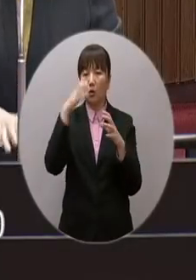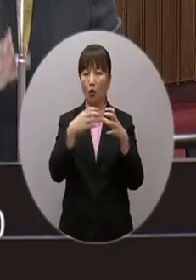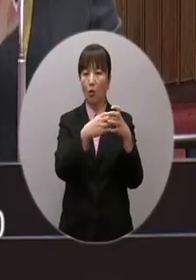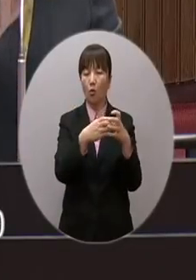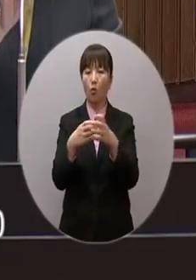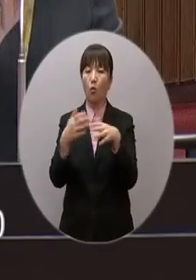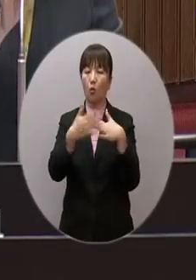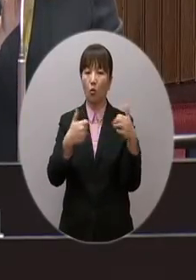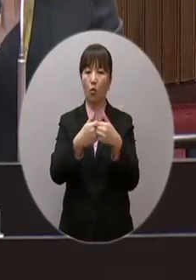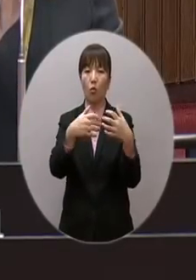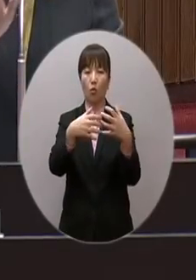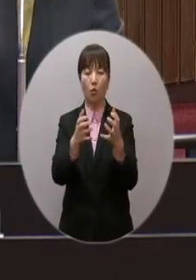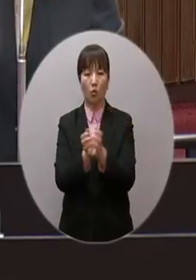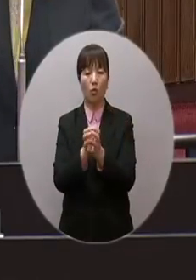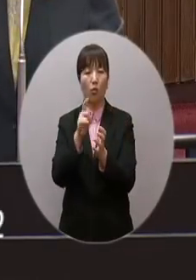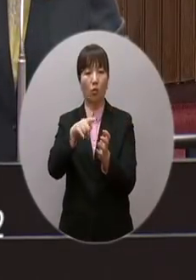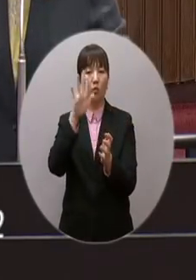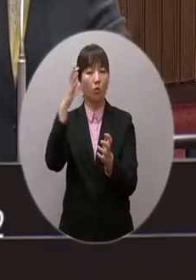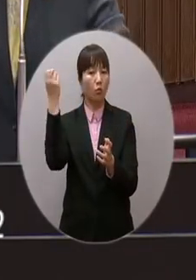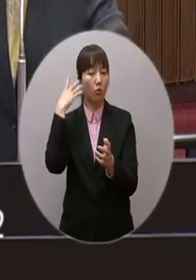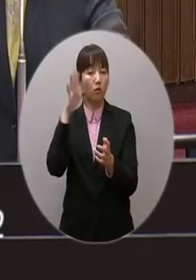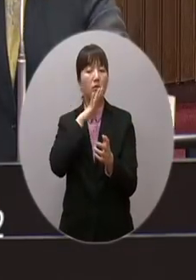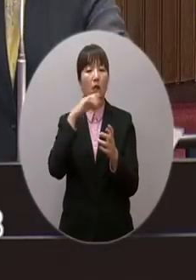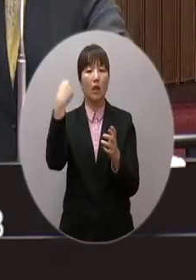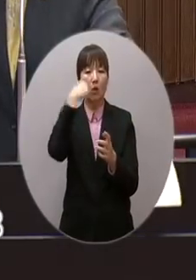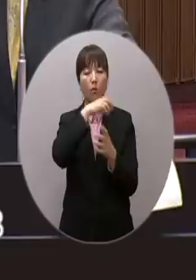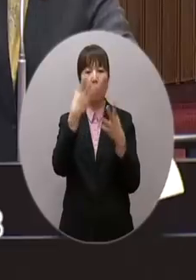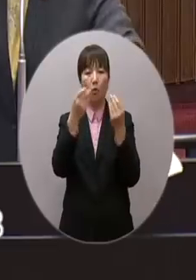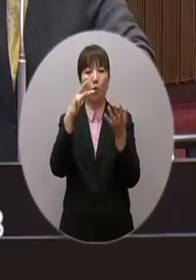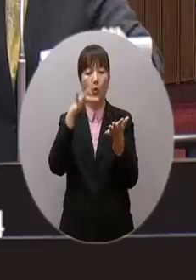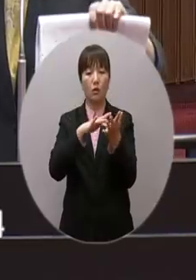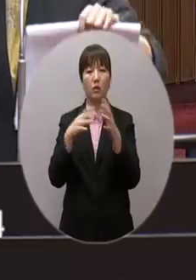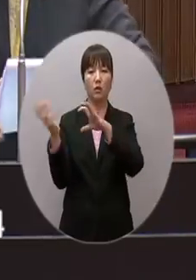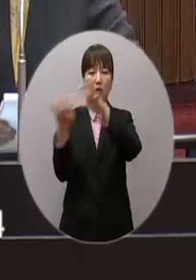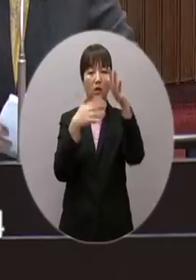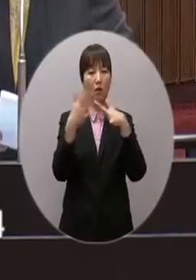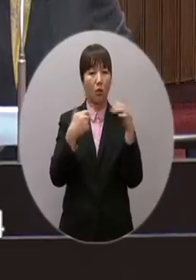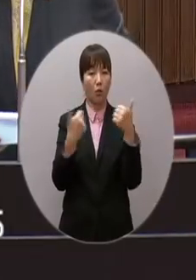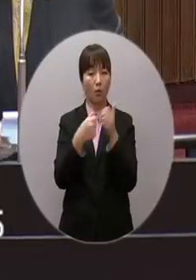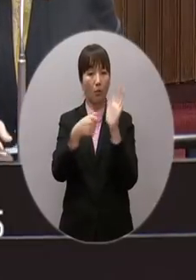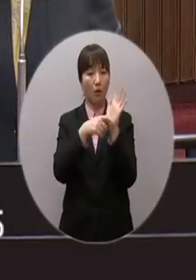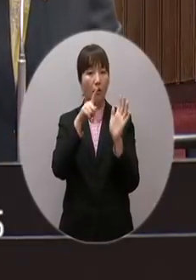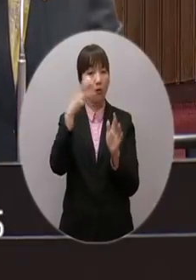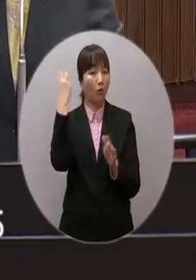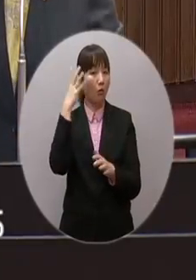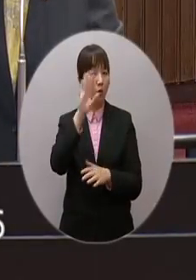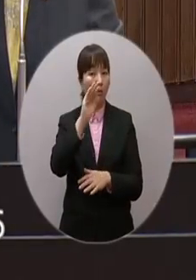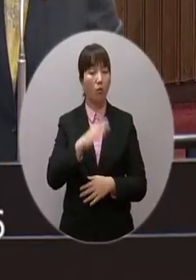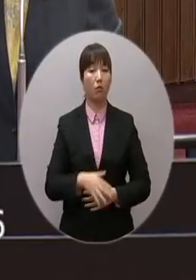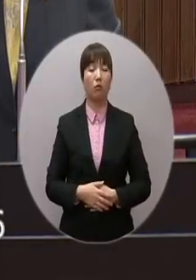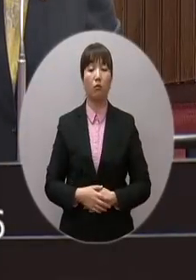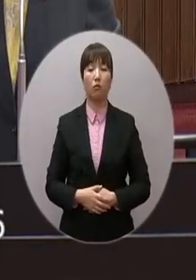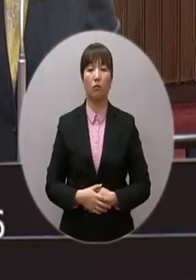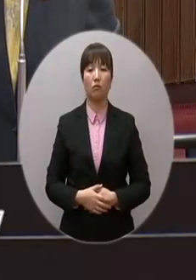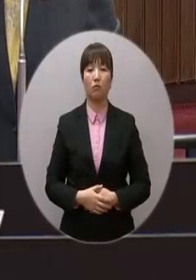体大概都有跟一些团体合作。你有听过台湾无毒世界协会这个团体吗？ 没有，没有听